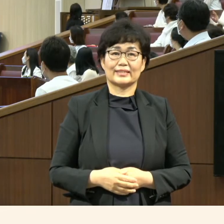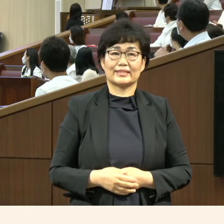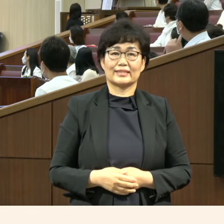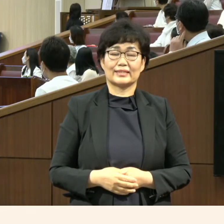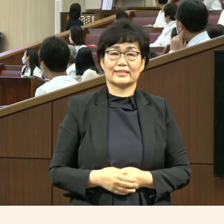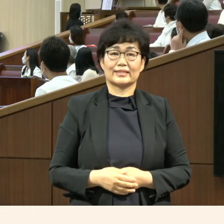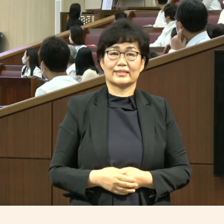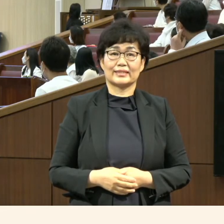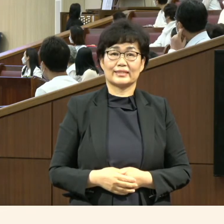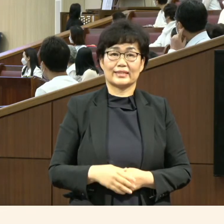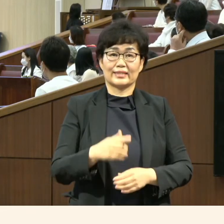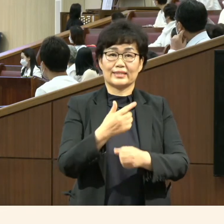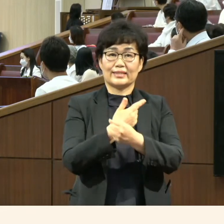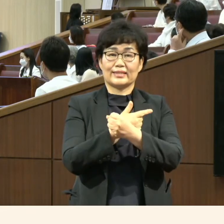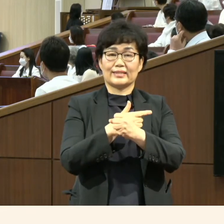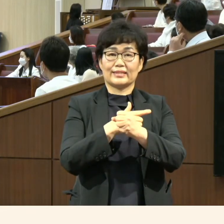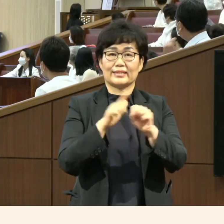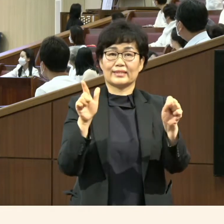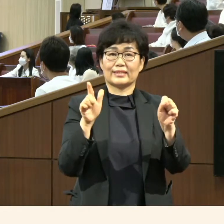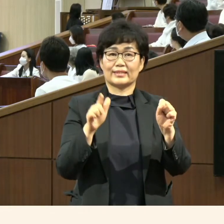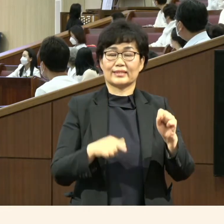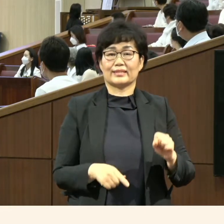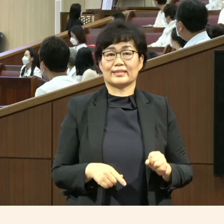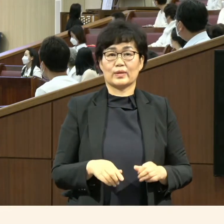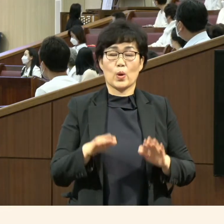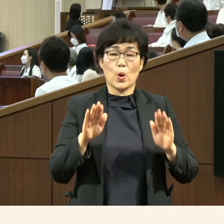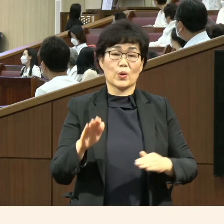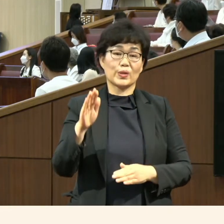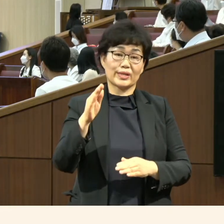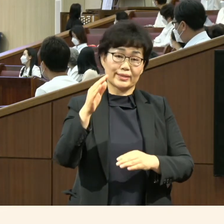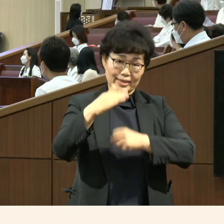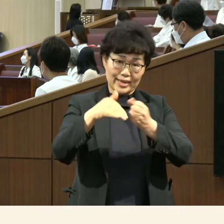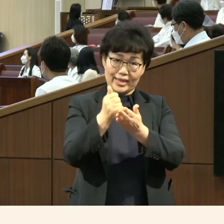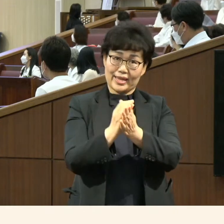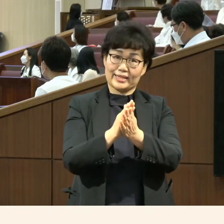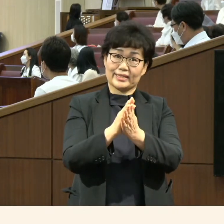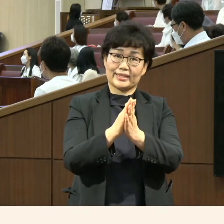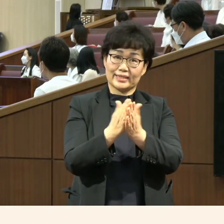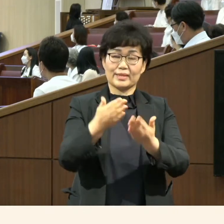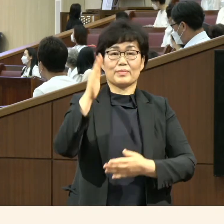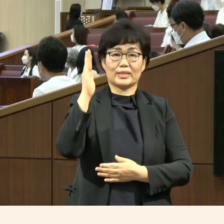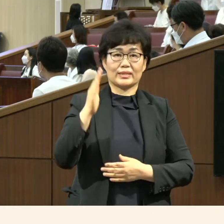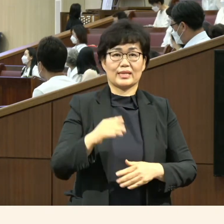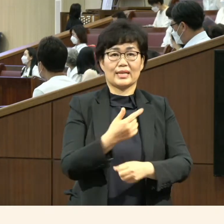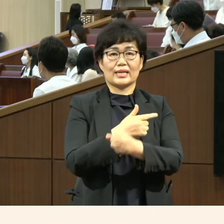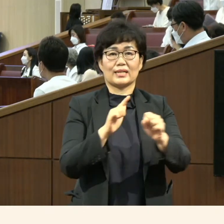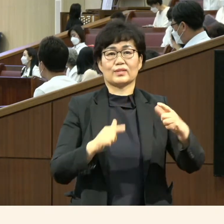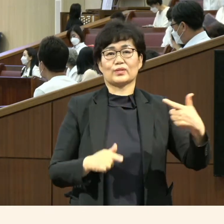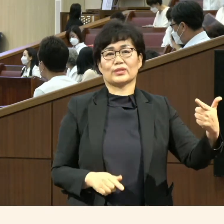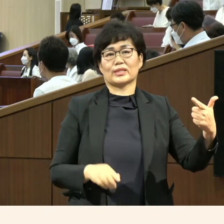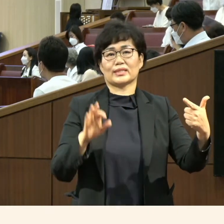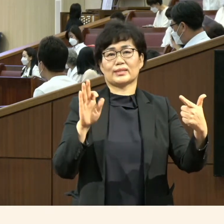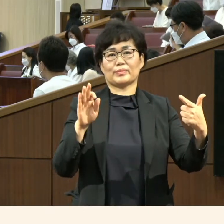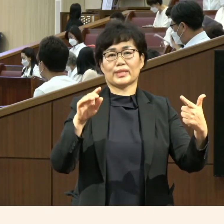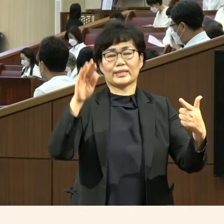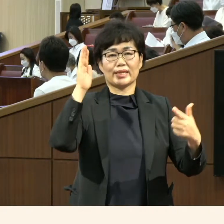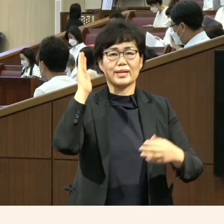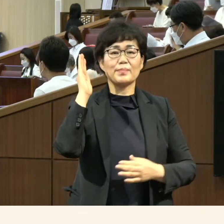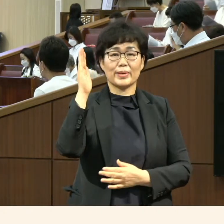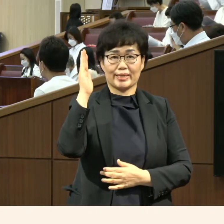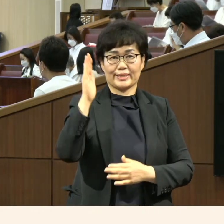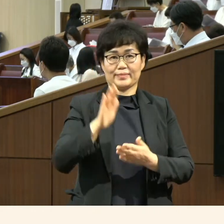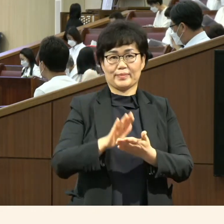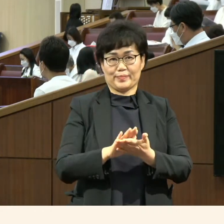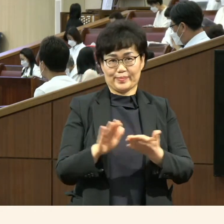오늘 우리에게 주시는 하나님의 말씀은 갈라디아서 6장 14절